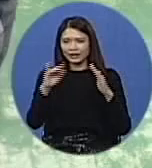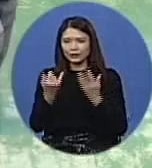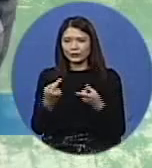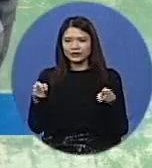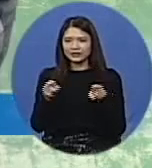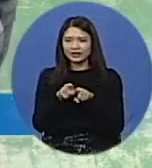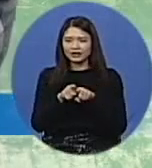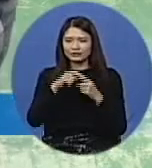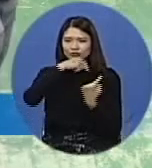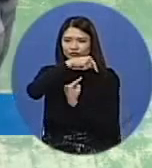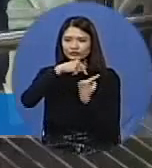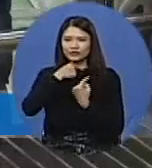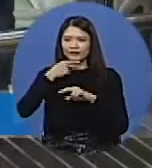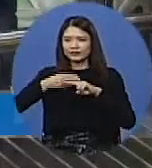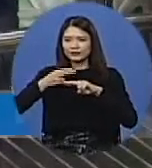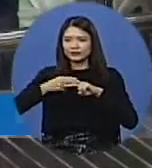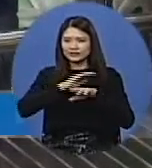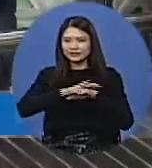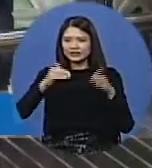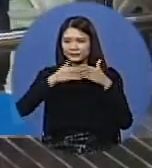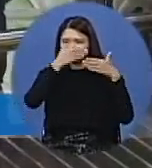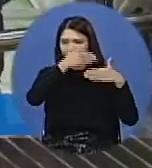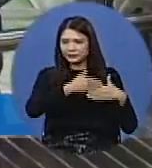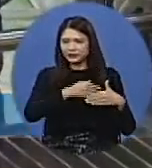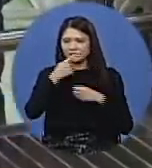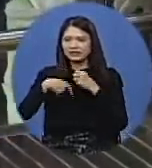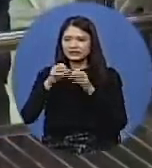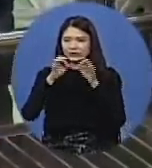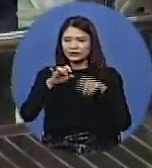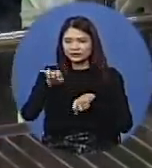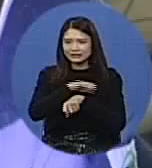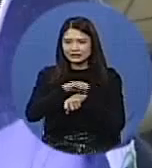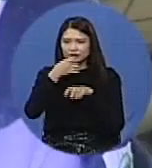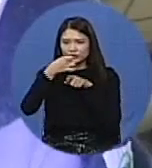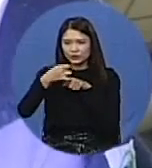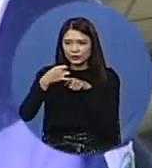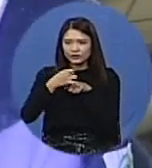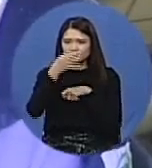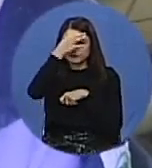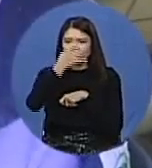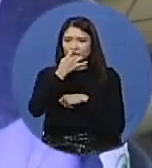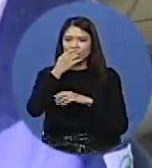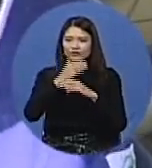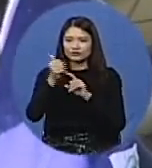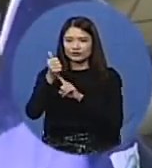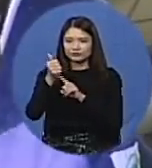가족들과 함께 운영하던 요식업을 정리하고 1년간 특수용접 기술을 배우고 있는 김희준 씨.